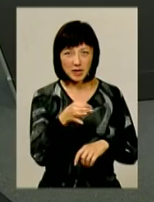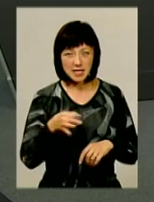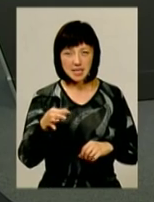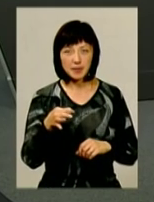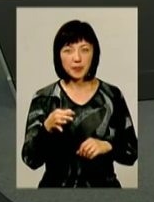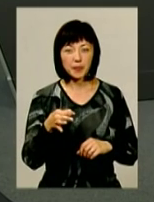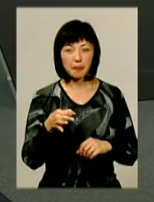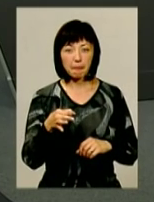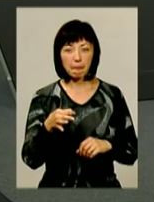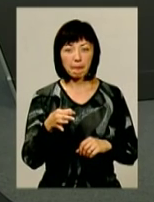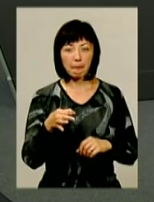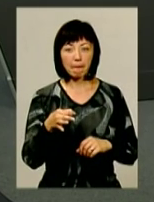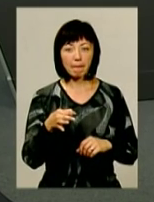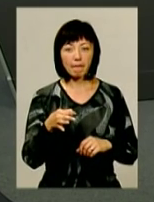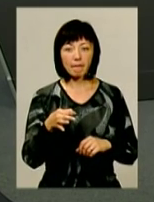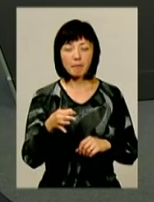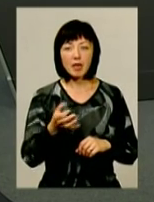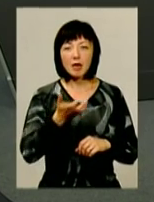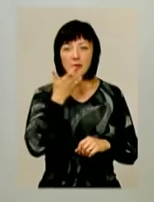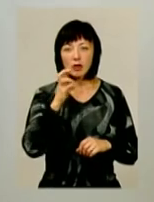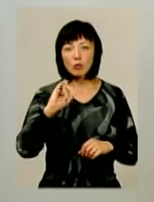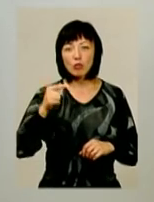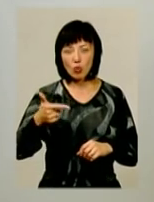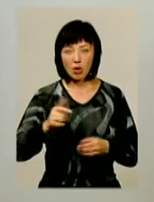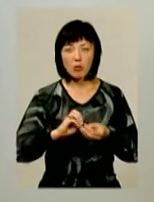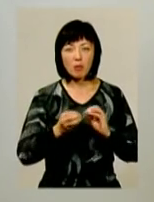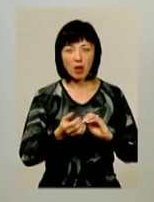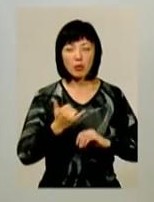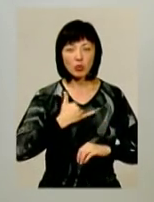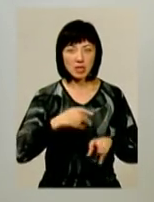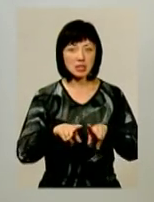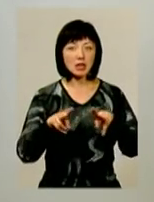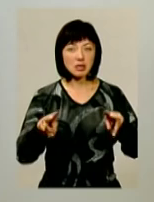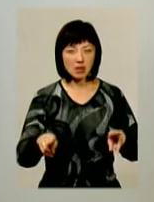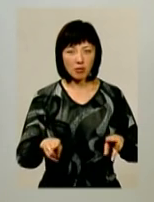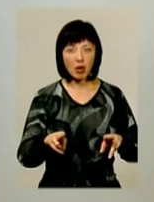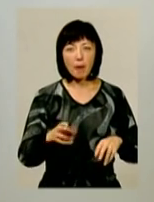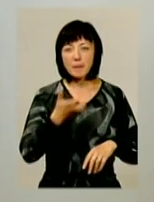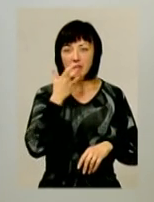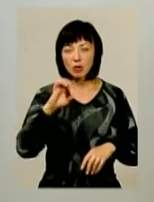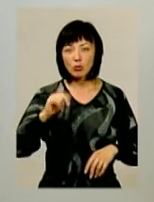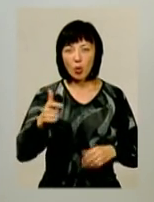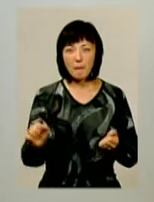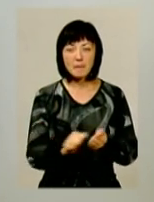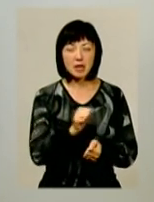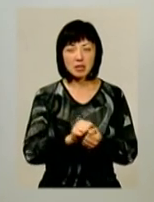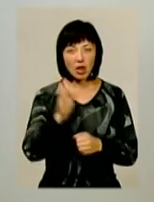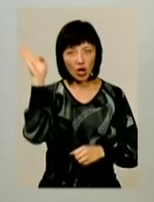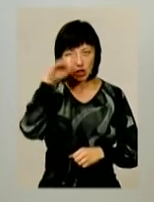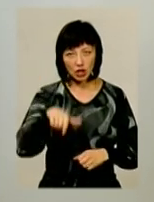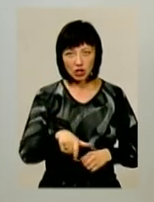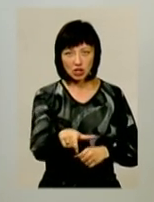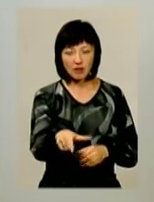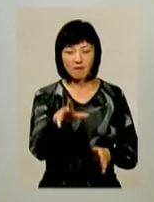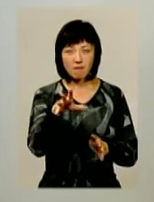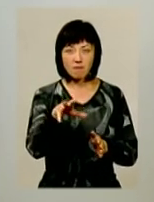басейновій раді Південного Буга. Проблема у нас сьогодні така сама по Південному Бугу. Пересихають річки, які впадають в Південний